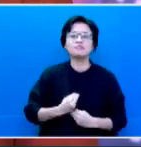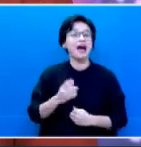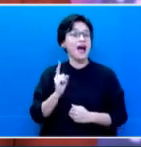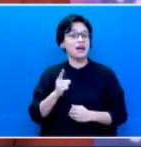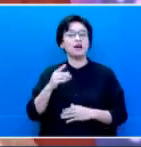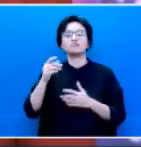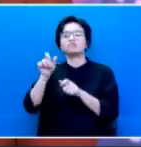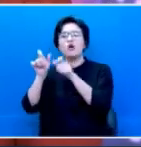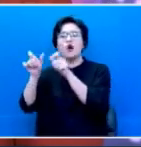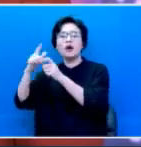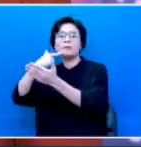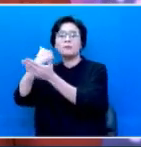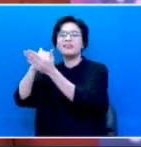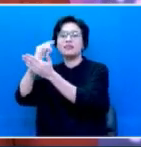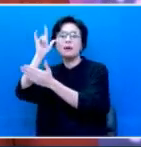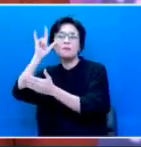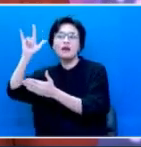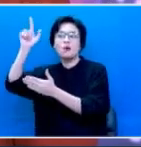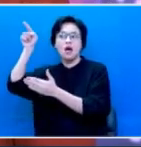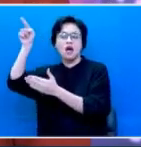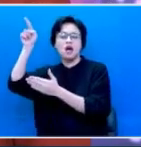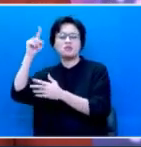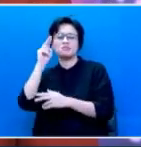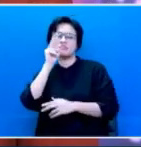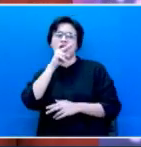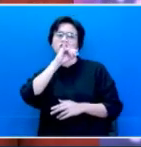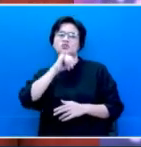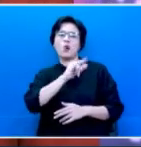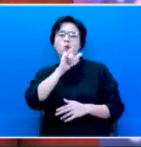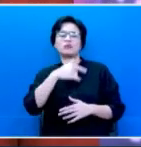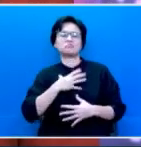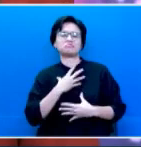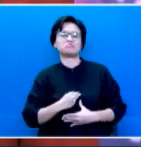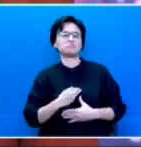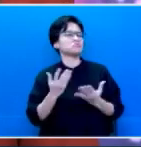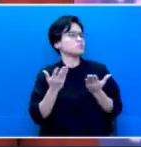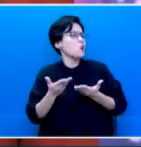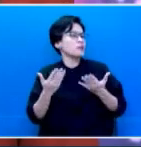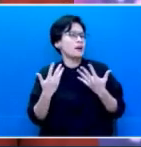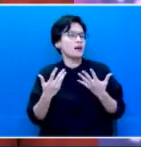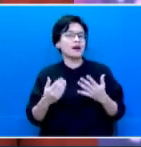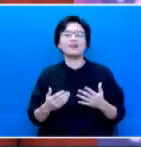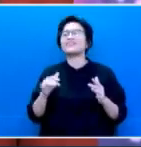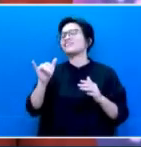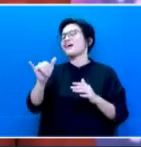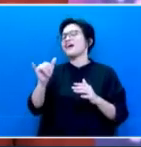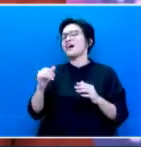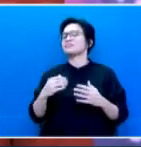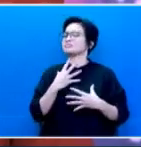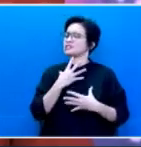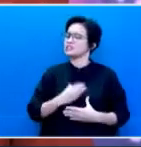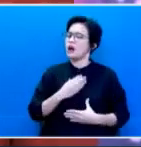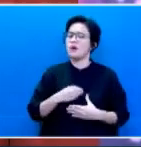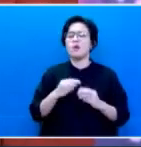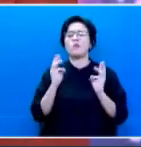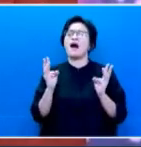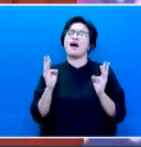PDIP terhadap Joko Widodo ini diartikan Seperti apa ya pasti dong Wajar dong kecewa kan wajar ya kecewa